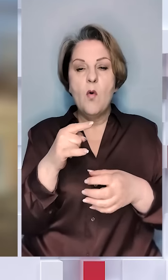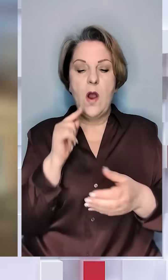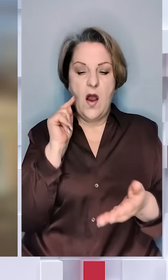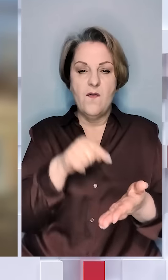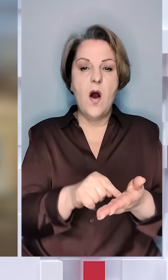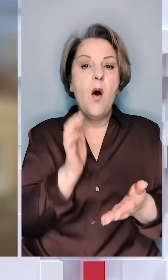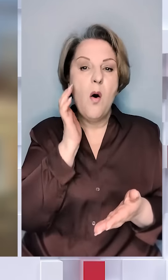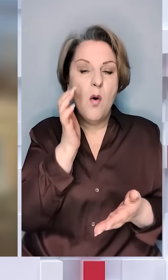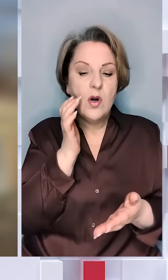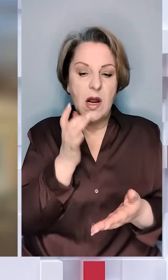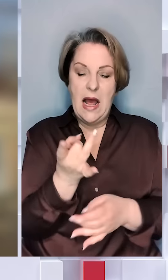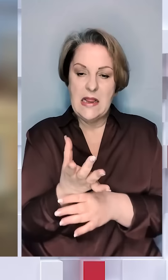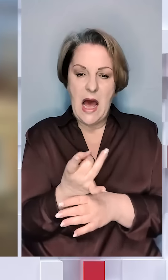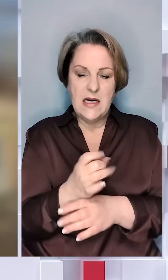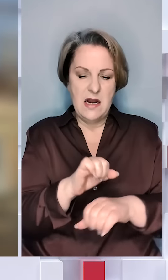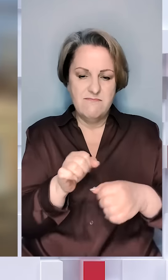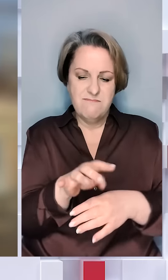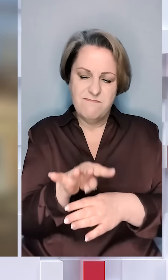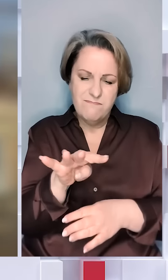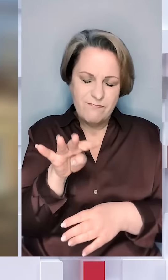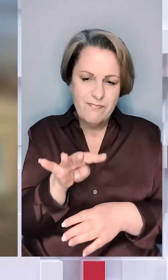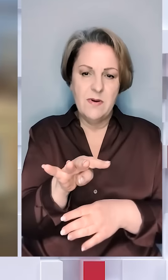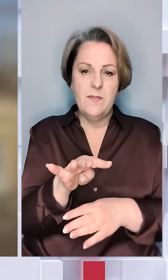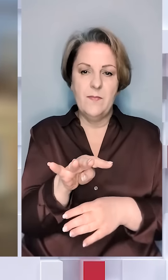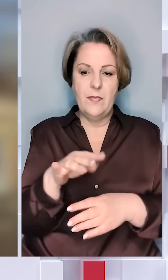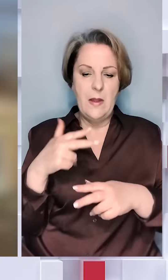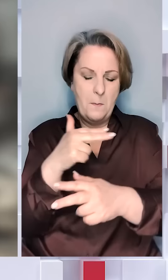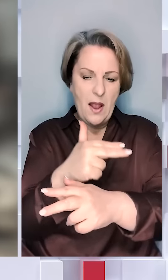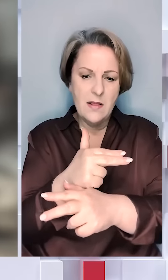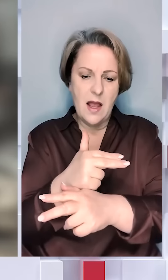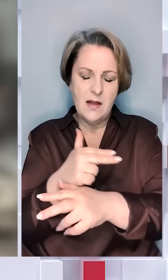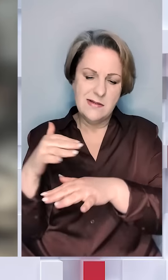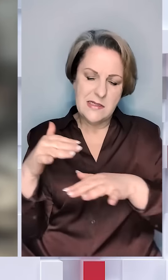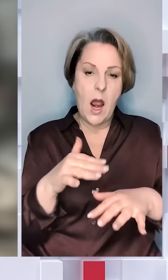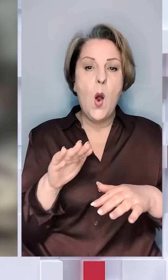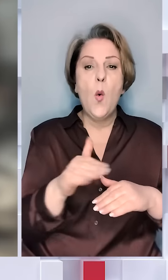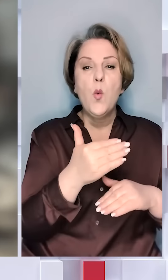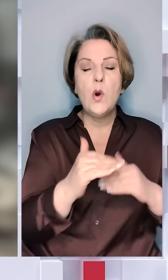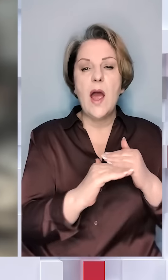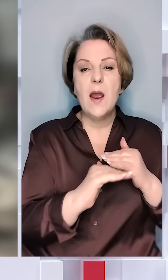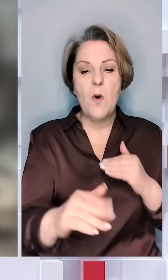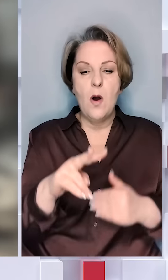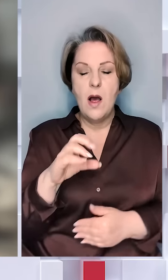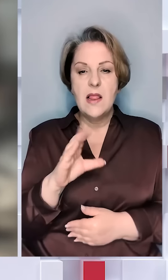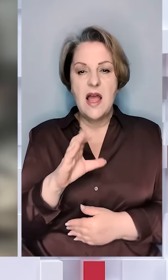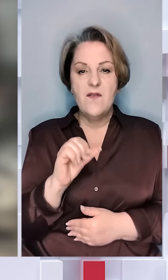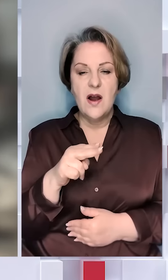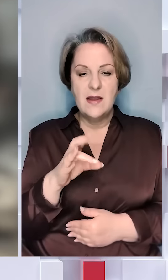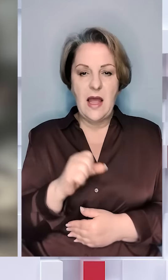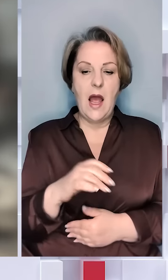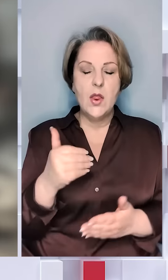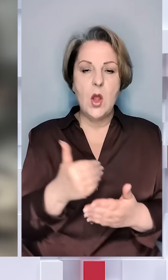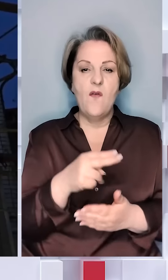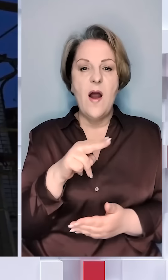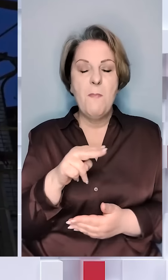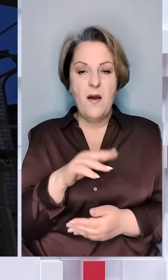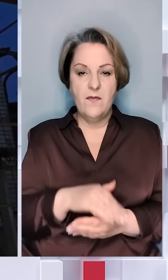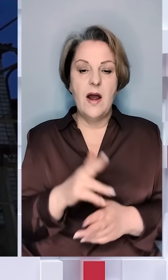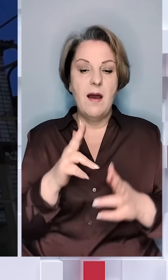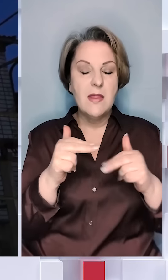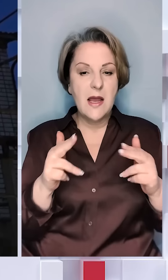по Оріхову, з артилерії, реактивних систем залпового вогню та безпілотників атакував Гуляйполе, Левадне, Новопавлівку.